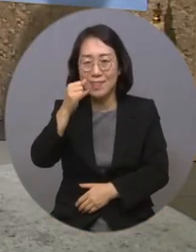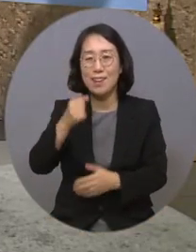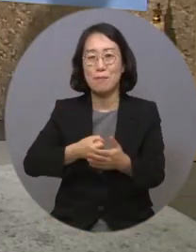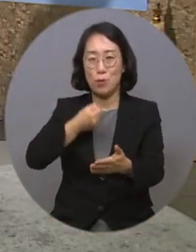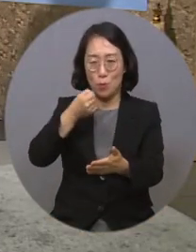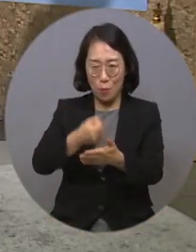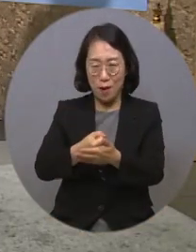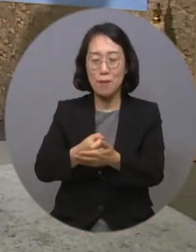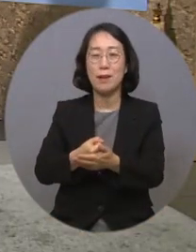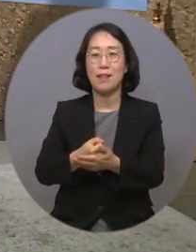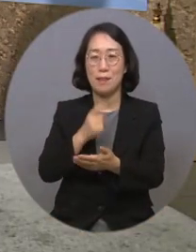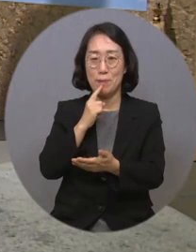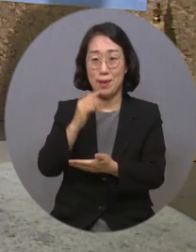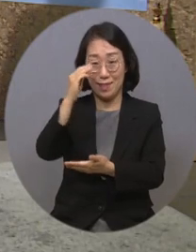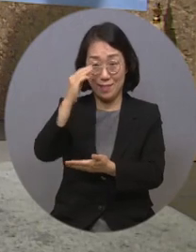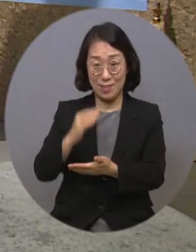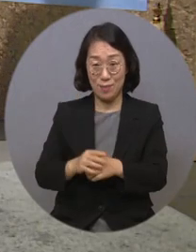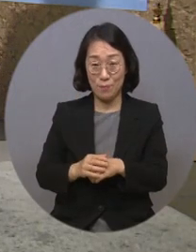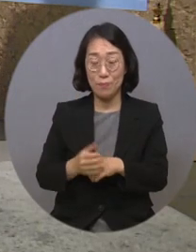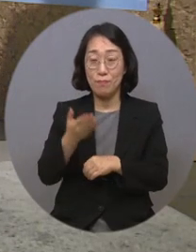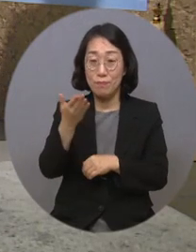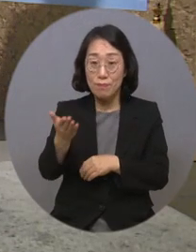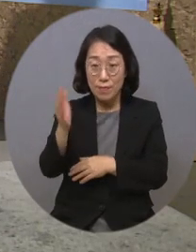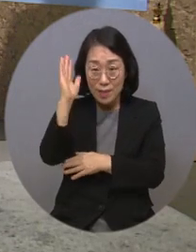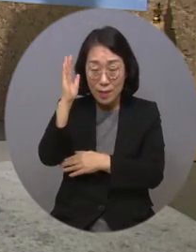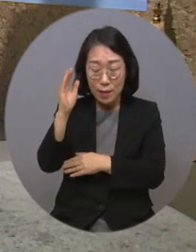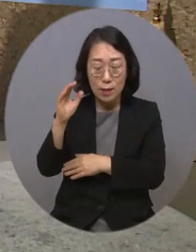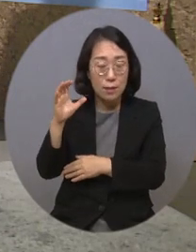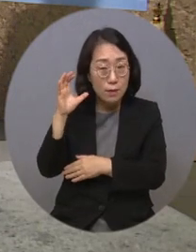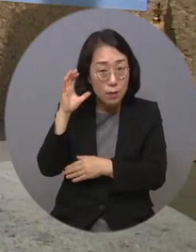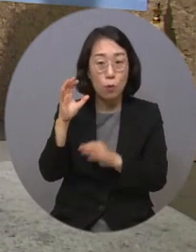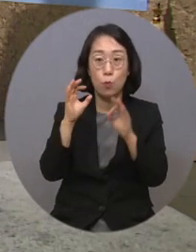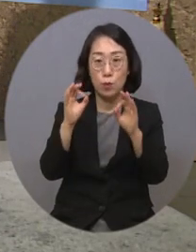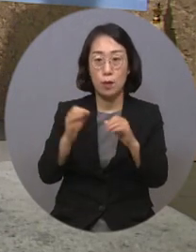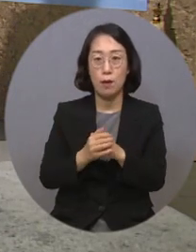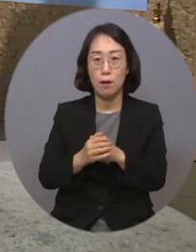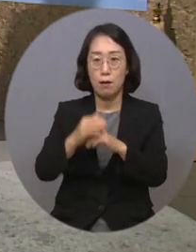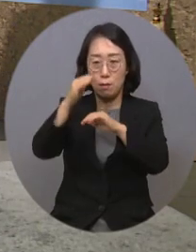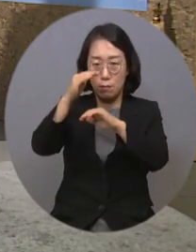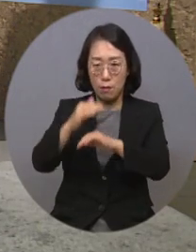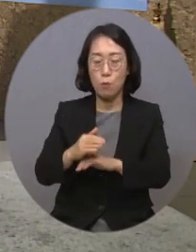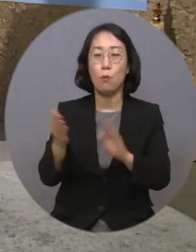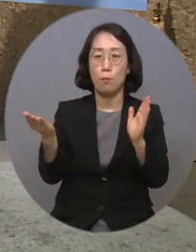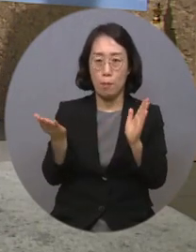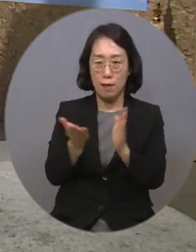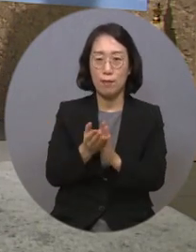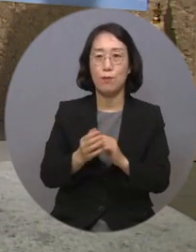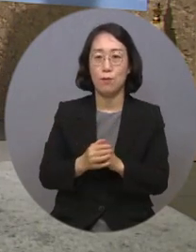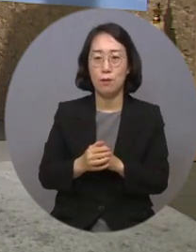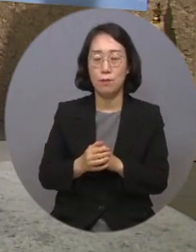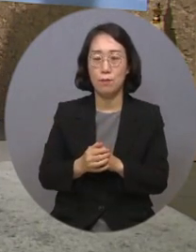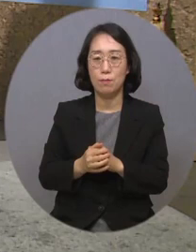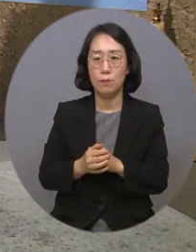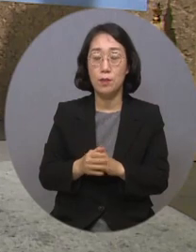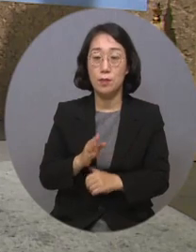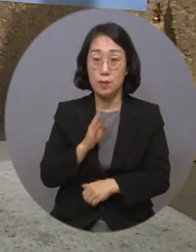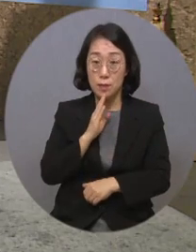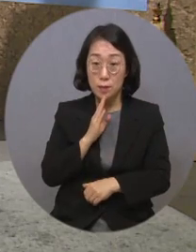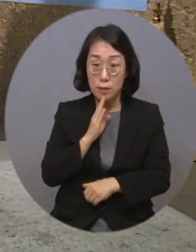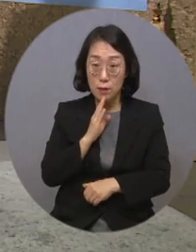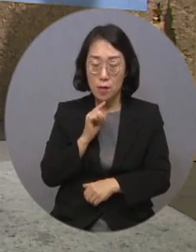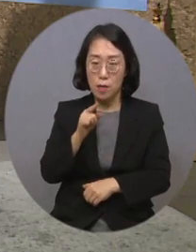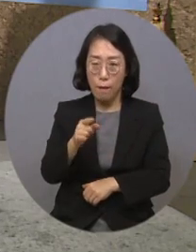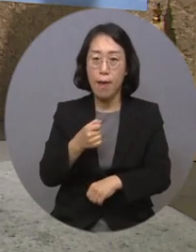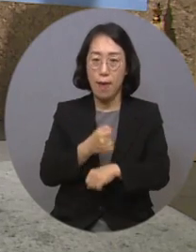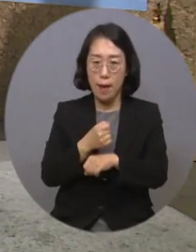말이 있잖아요. 네. 회장님께서 말씀하신 이야기를 들으면서 딱 이 말이 생각이 났습니다. 네. 그러니까 사실 이런 일을